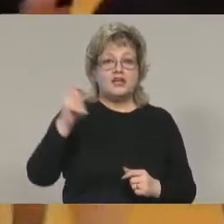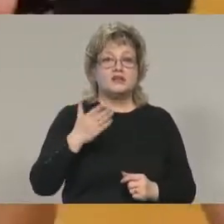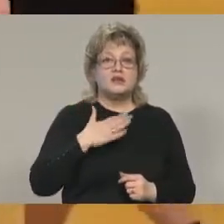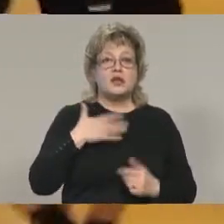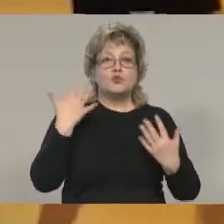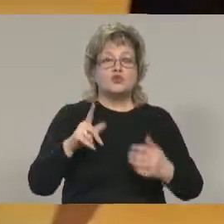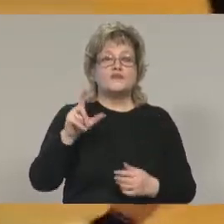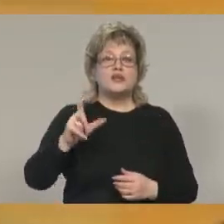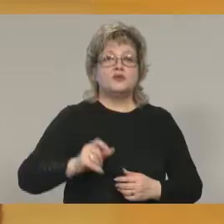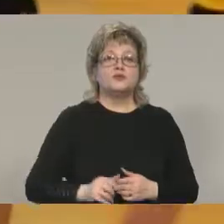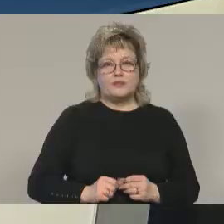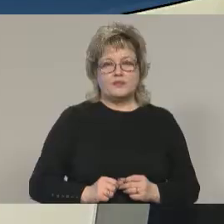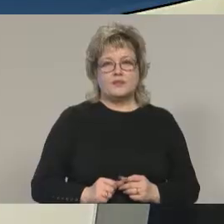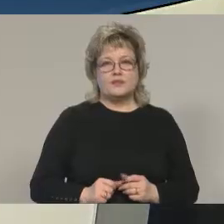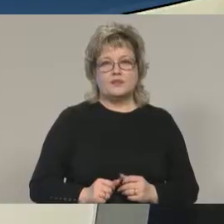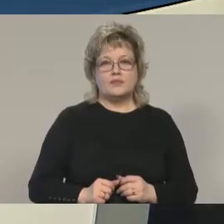нам уже в среду.